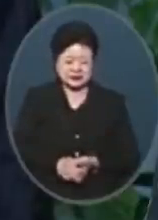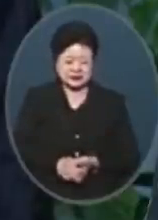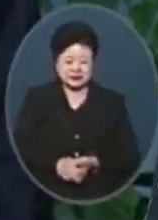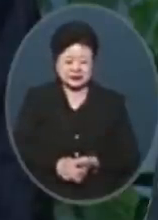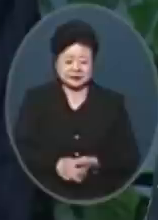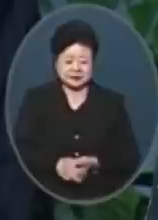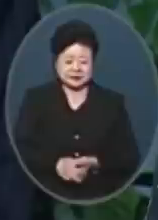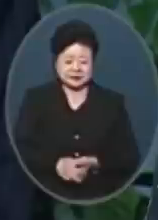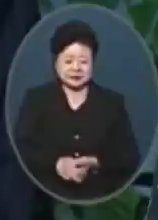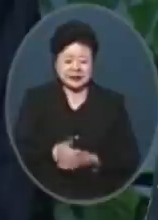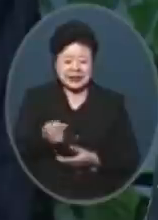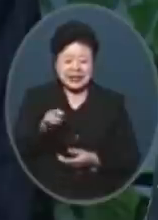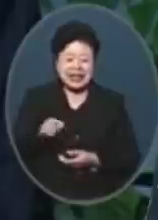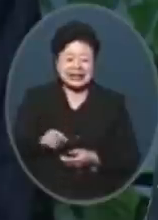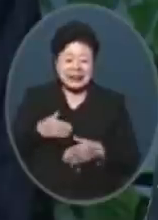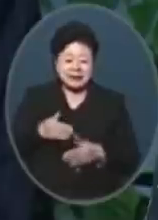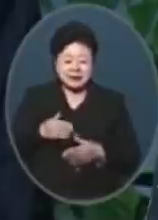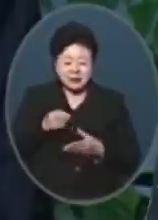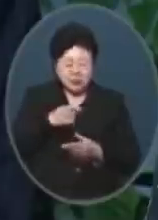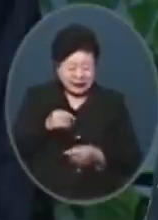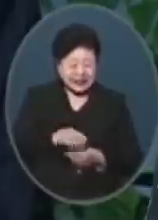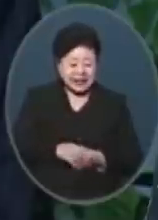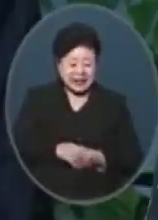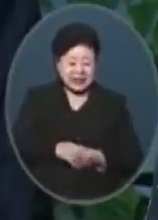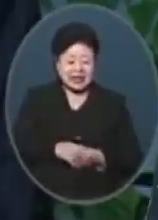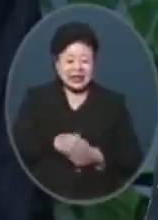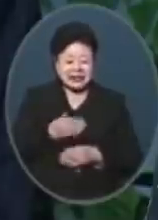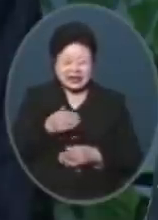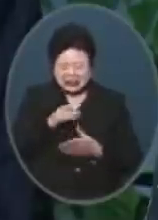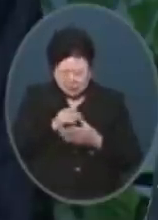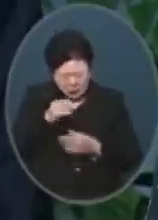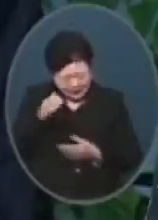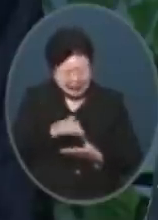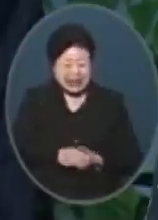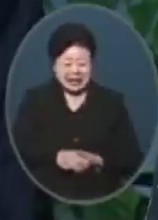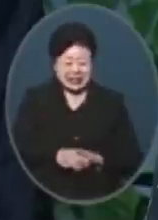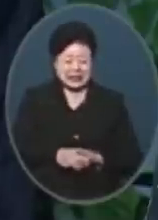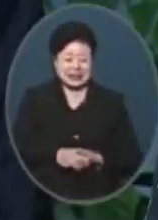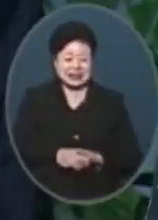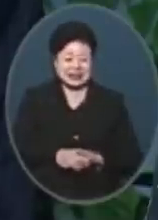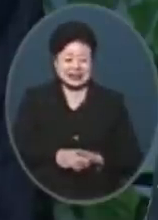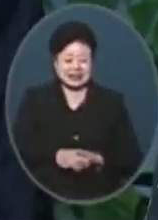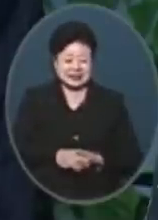강남 기도원에 갔다가 안 되면 태가 나쁜 것보다 받아서